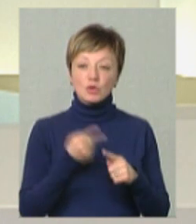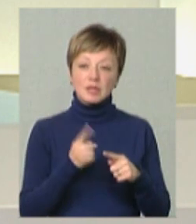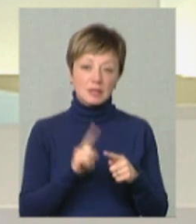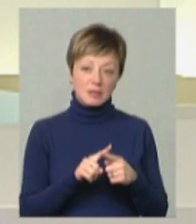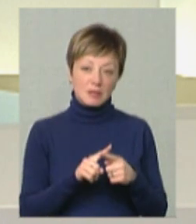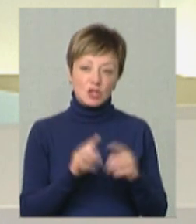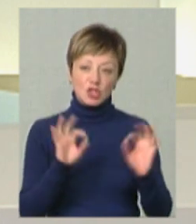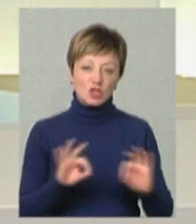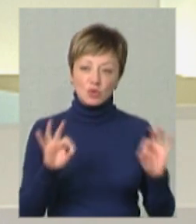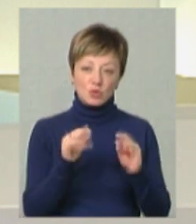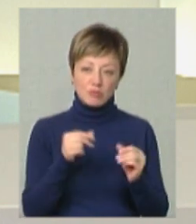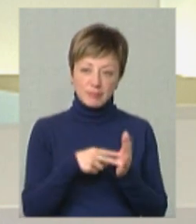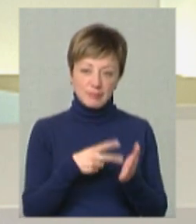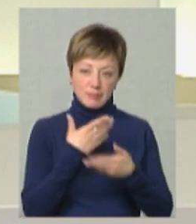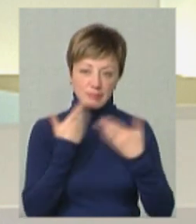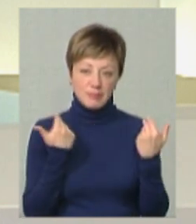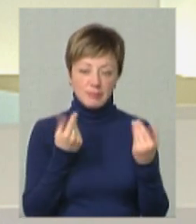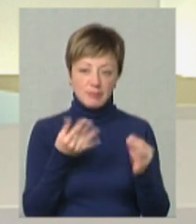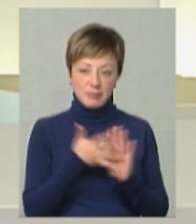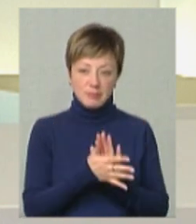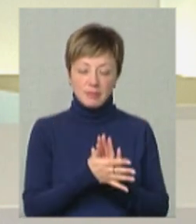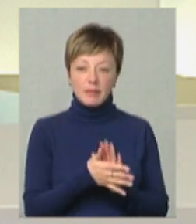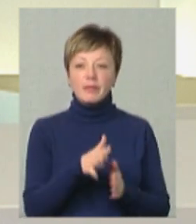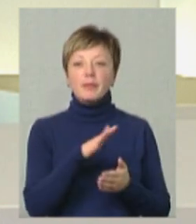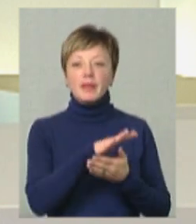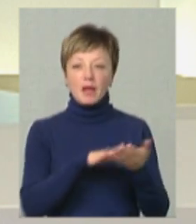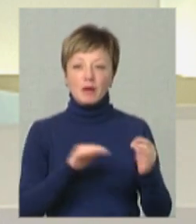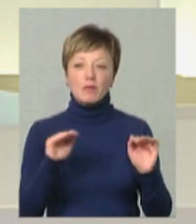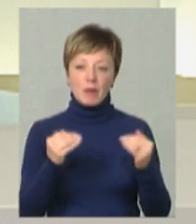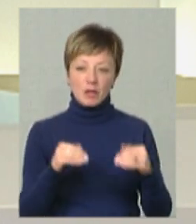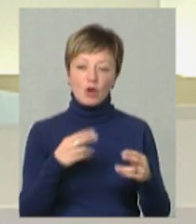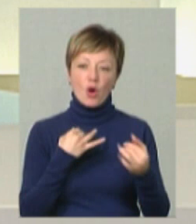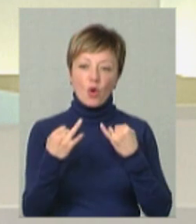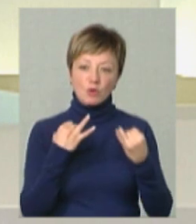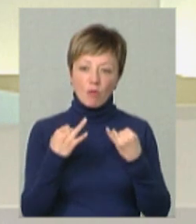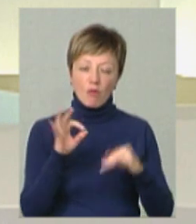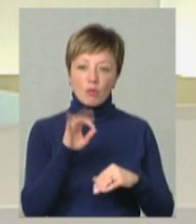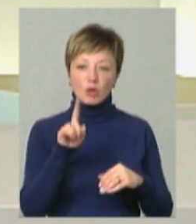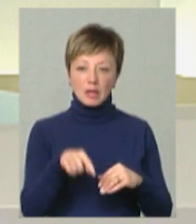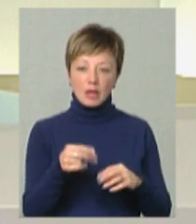ну, практично нічого не вартує, і тому дедалі менше розмов про те, що